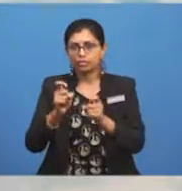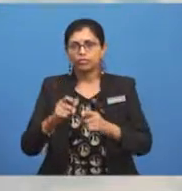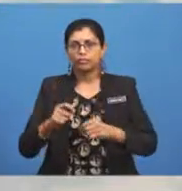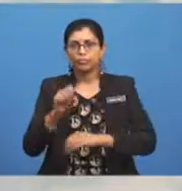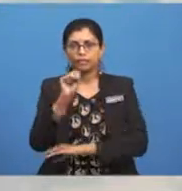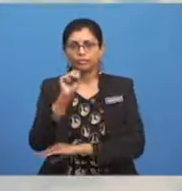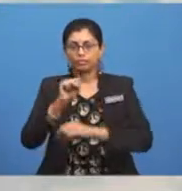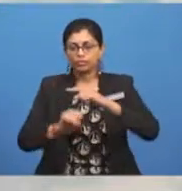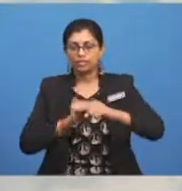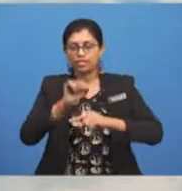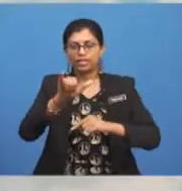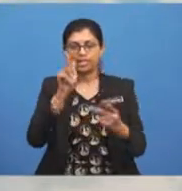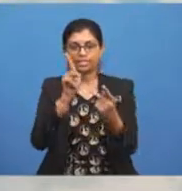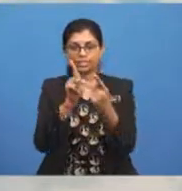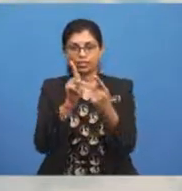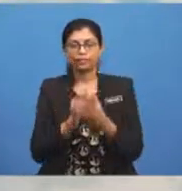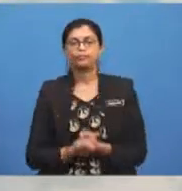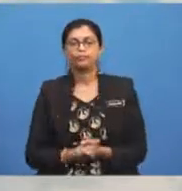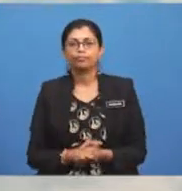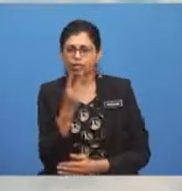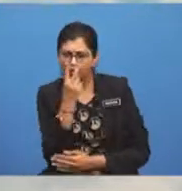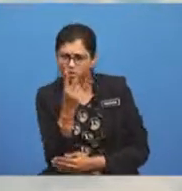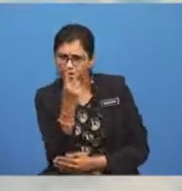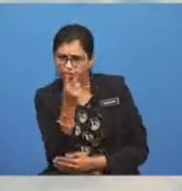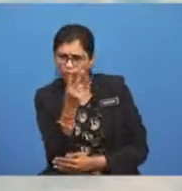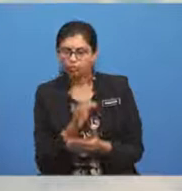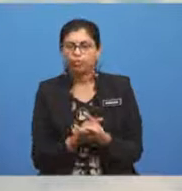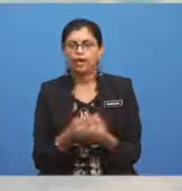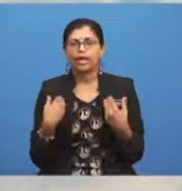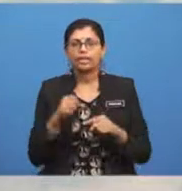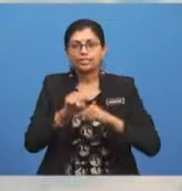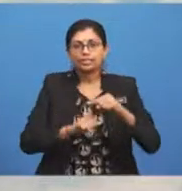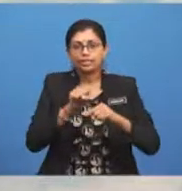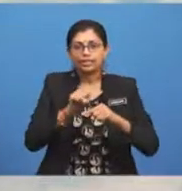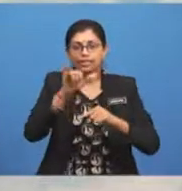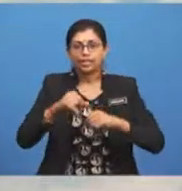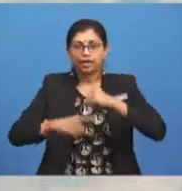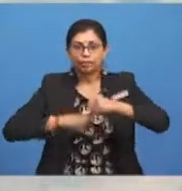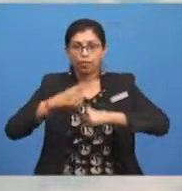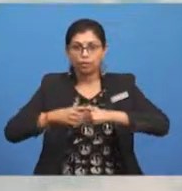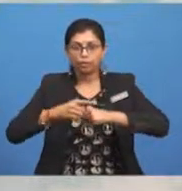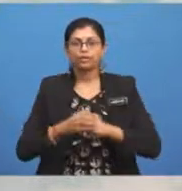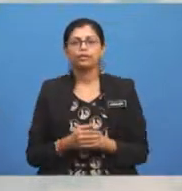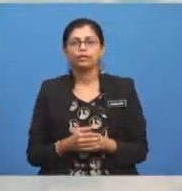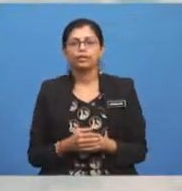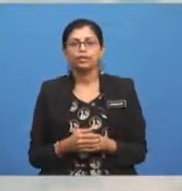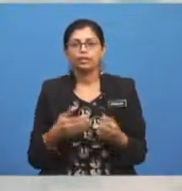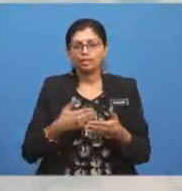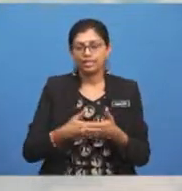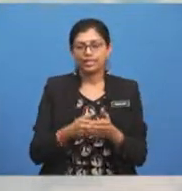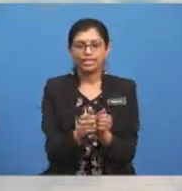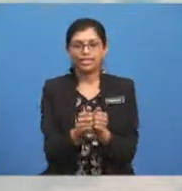murid perhatikan, ada satelit yang mengorbit pada ketinggian rendah atau pada jarak yang dekat dengan